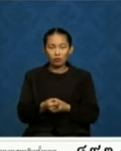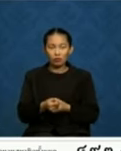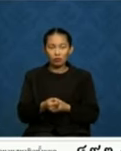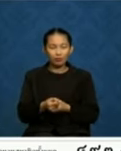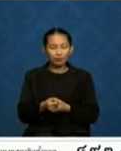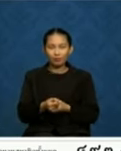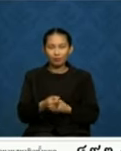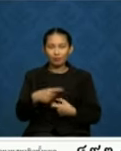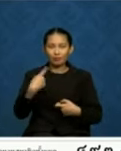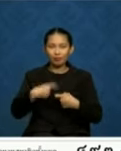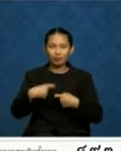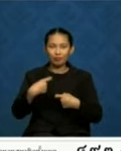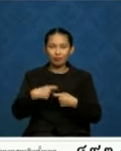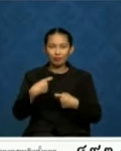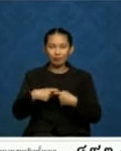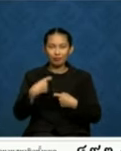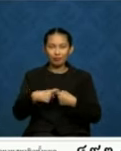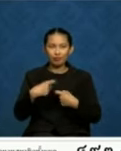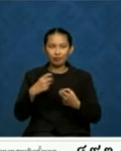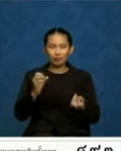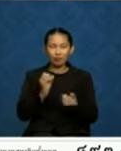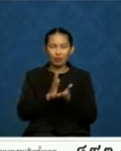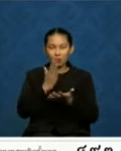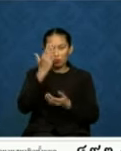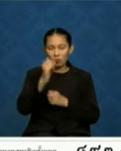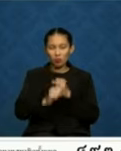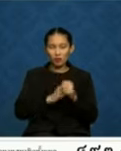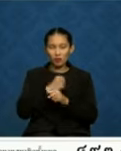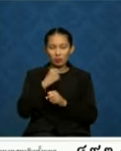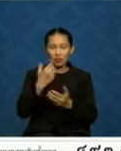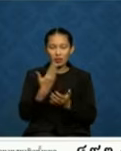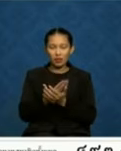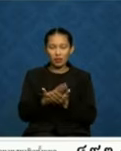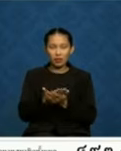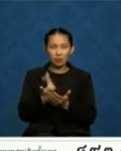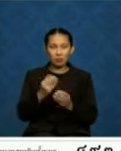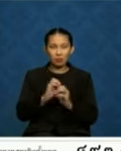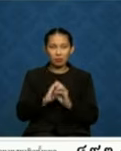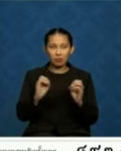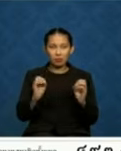ากมานาน10กว่าปีราคาไม่เคยเพิ่มขึ้นถ้าคิดอัตรา